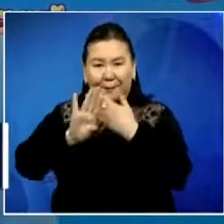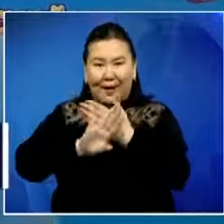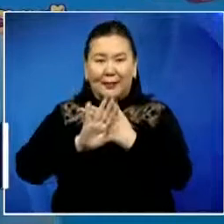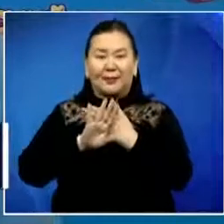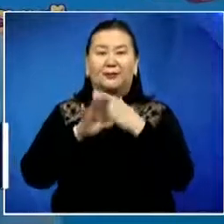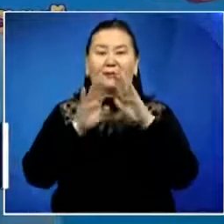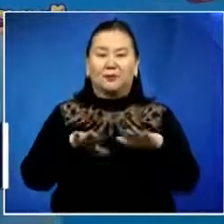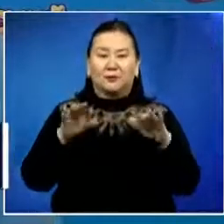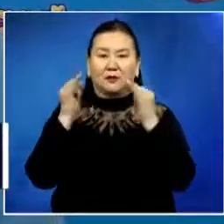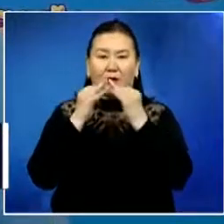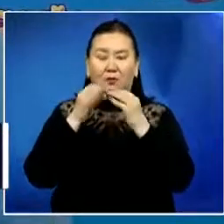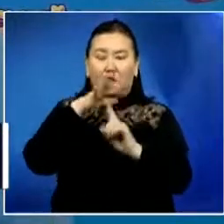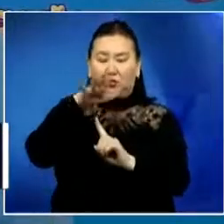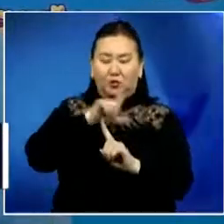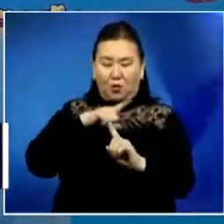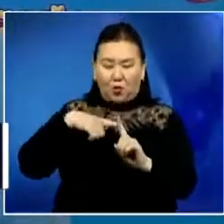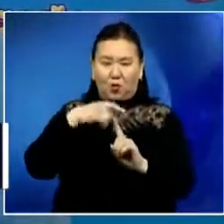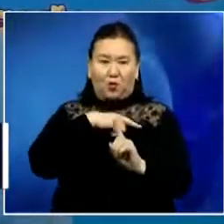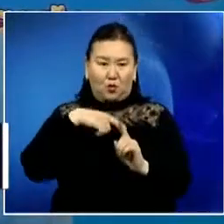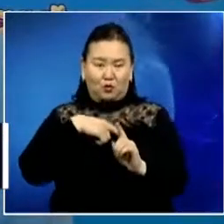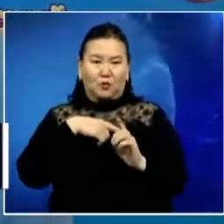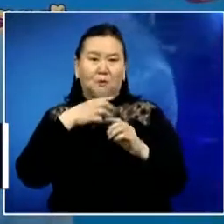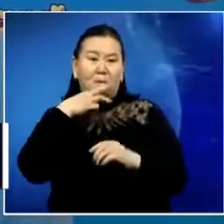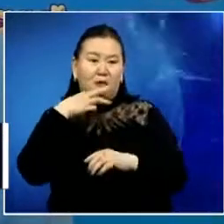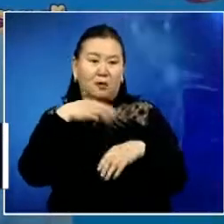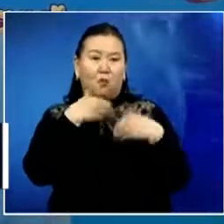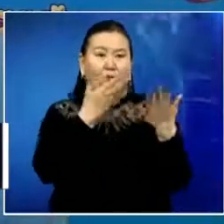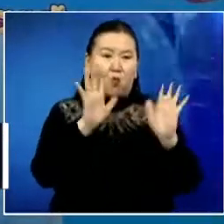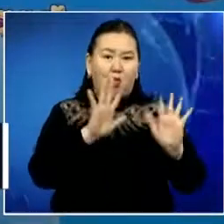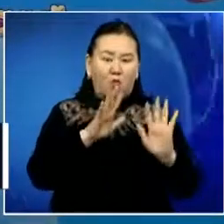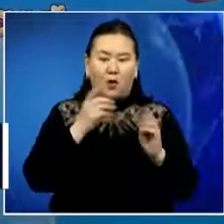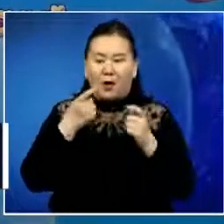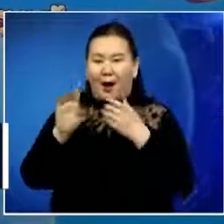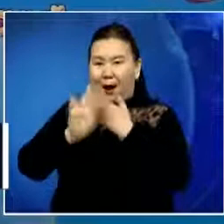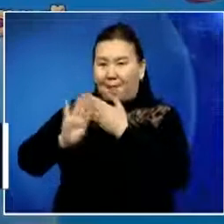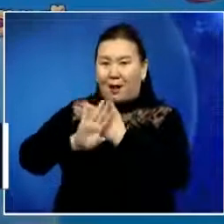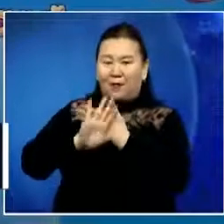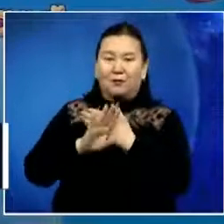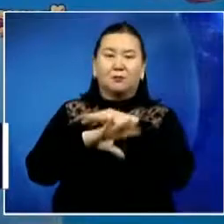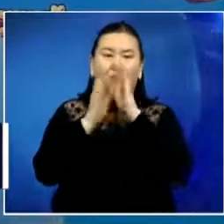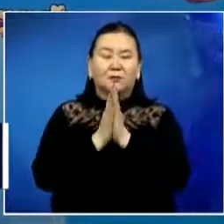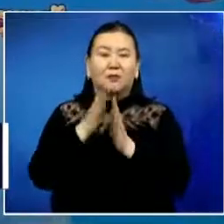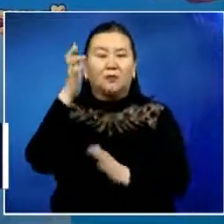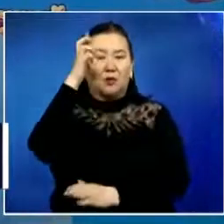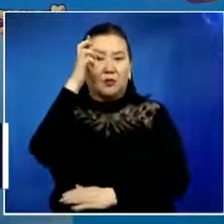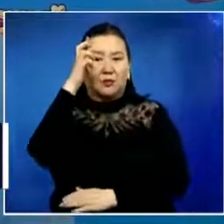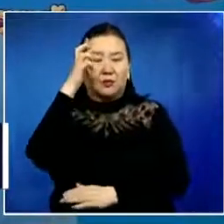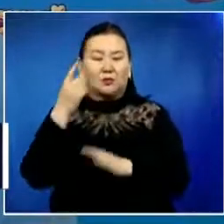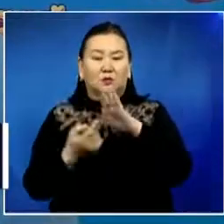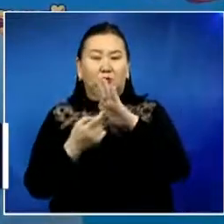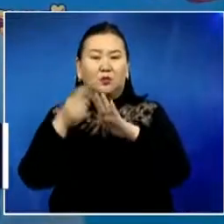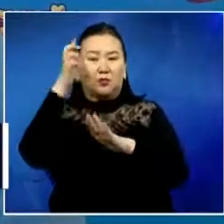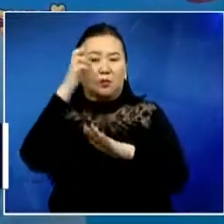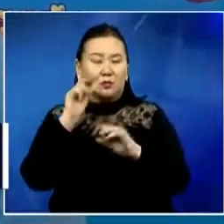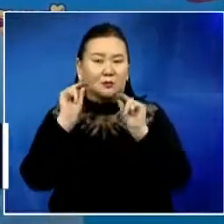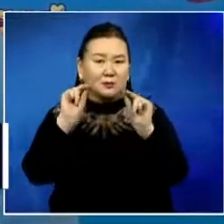цахим орчинд өөрийнхөө одоо өөрийнхөө мэдээллийг өөрийгөө хэрхэн хамгаалах вэ гэдэг энэ боловсролыг суур боловсролоос